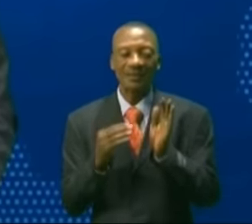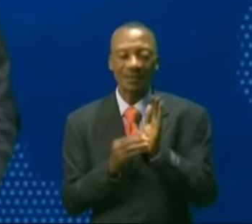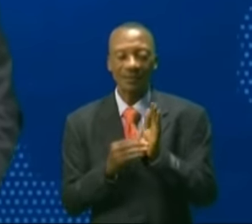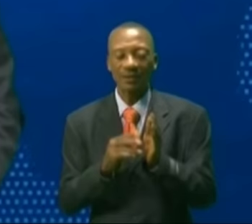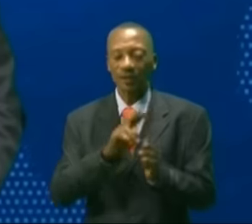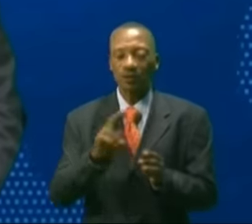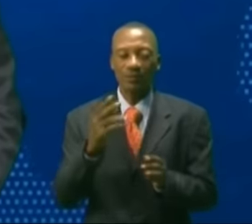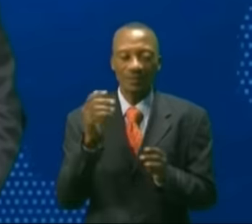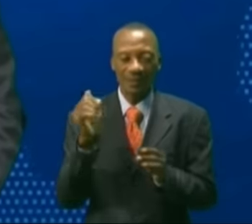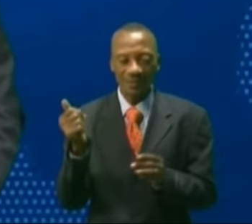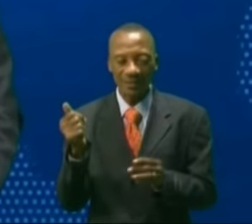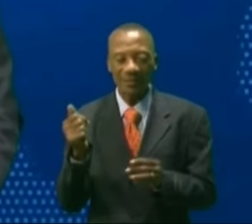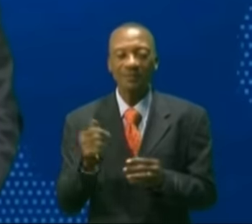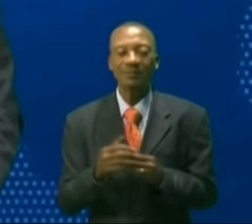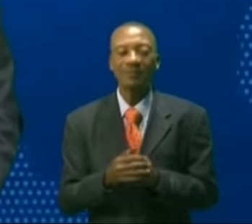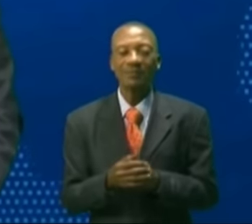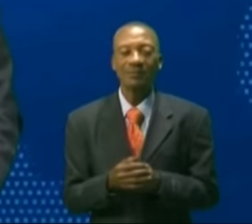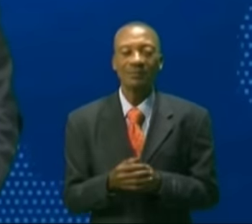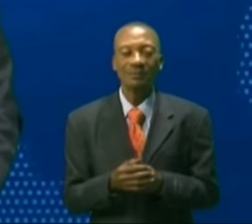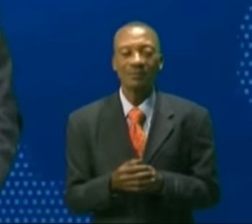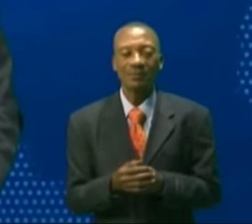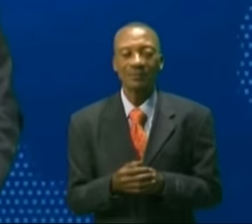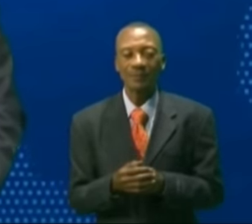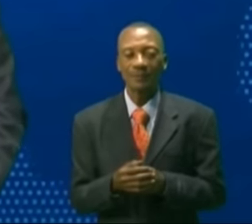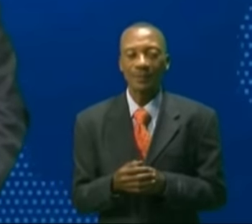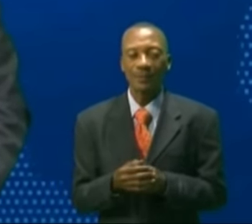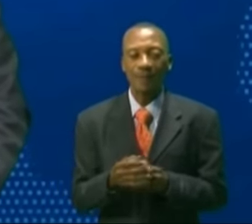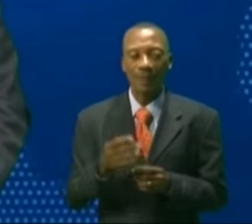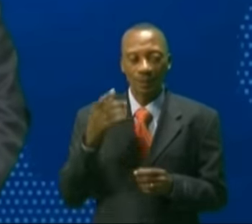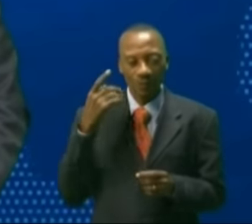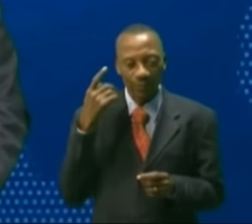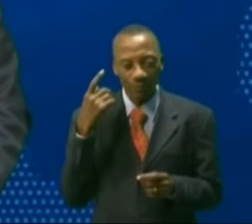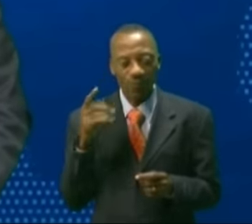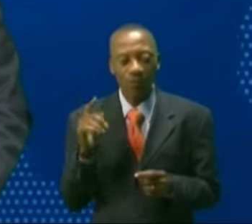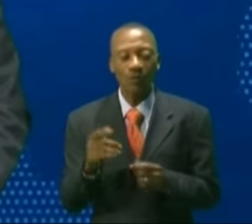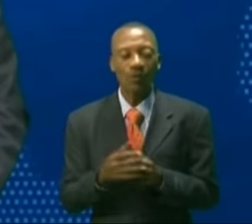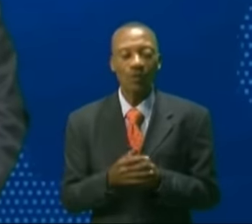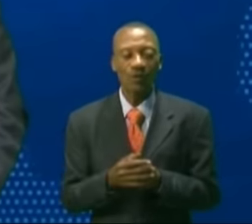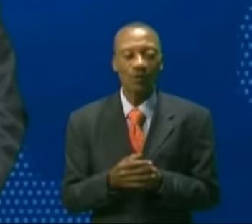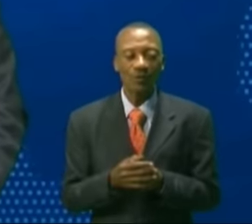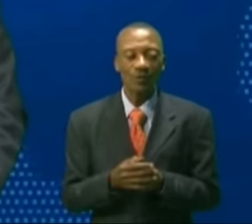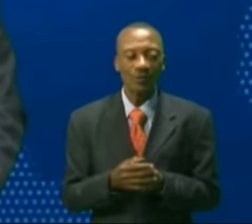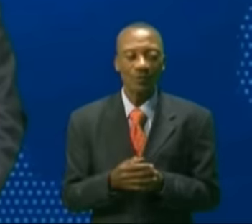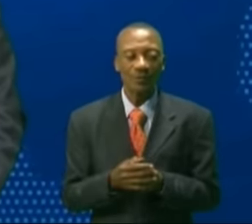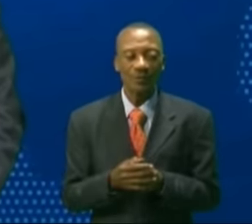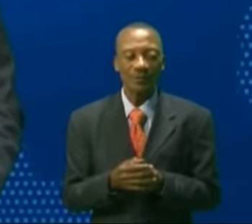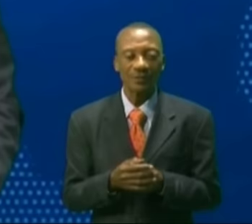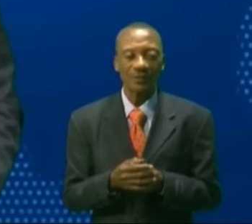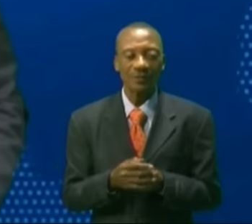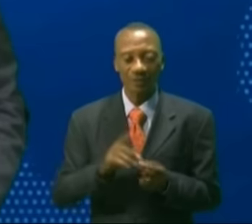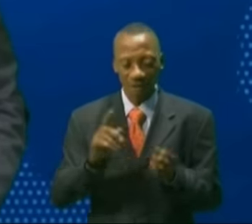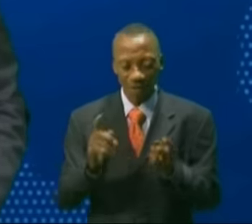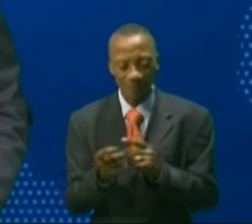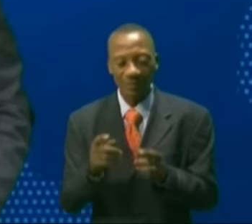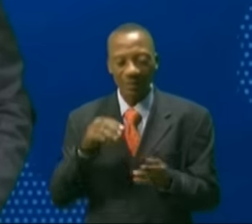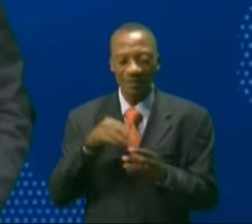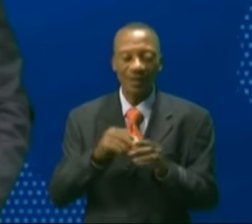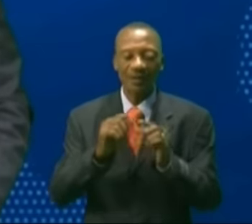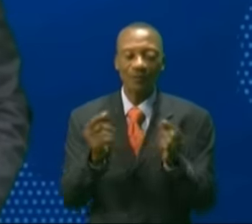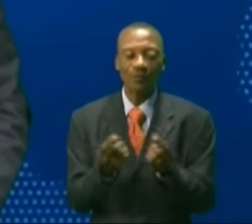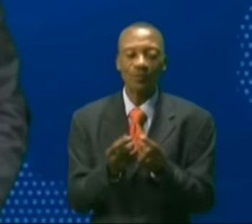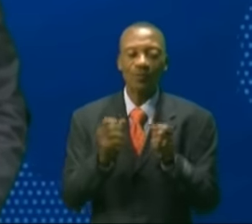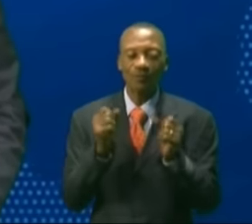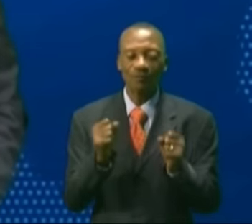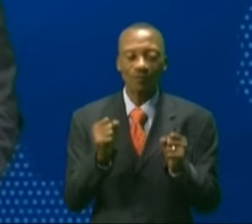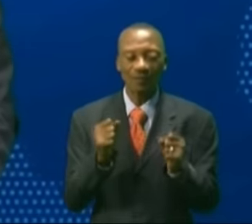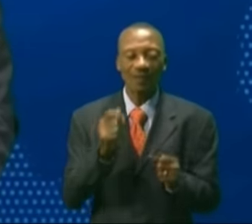2010 instituant les ports des grades et insignes distinctifs au sein des forces armées de la République démocratique du